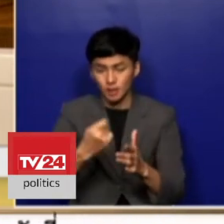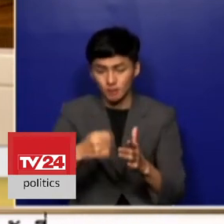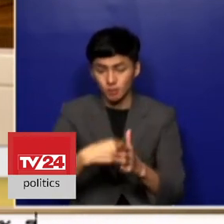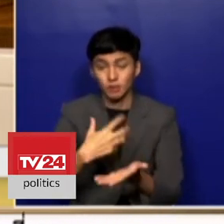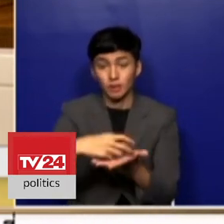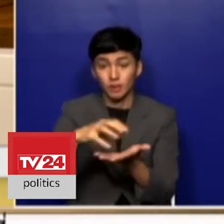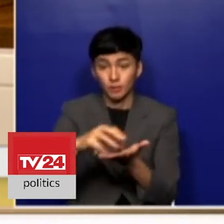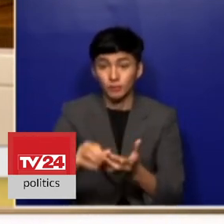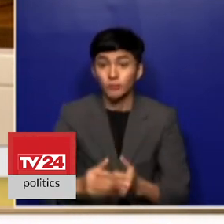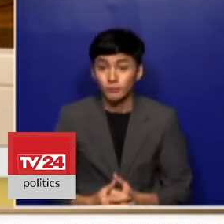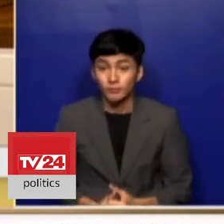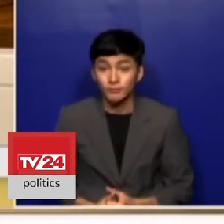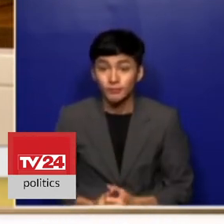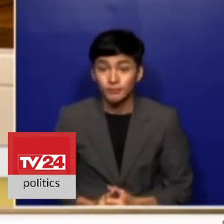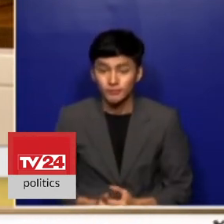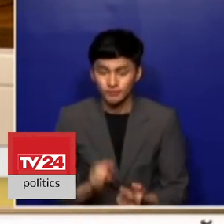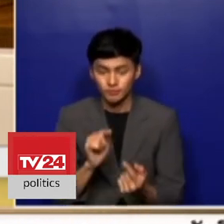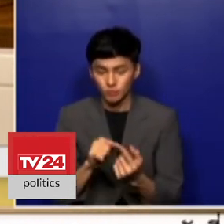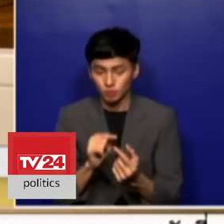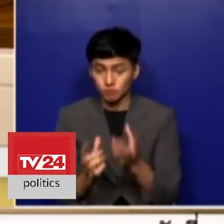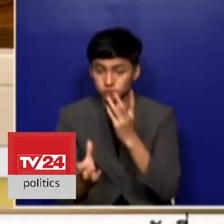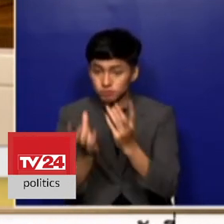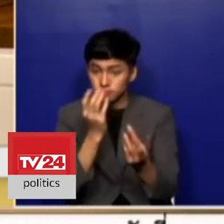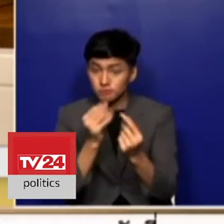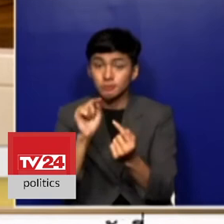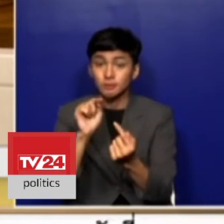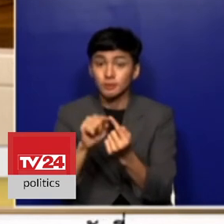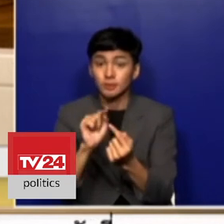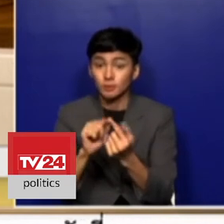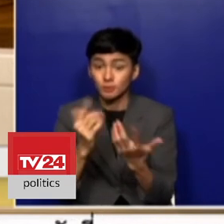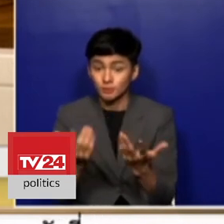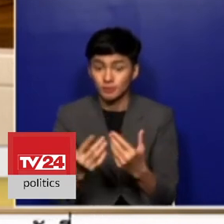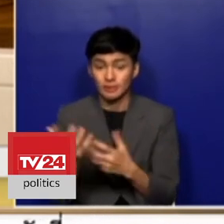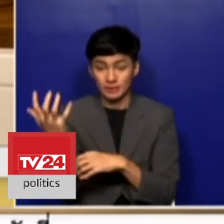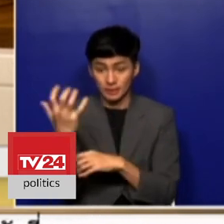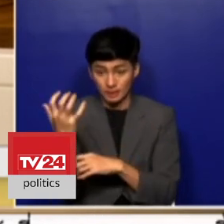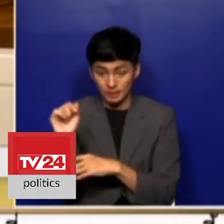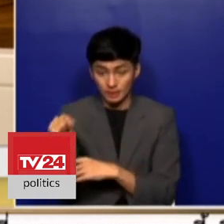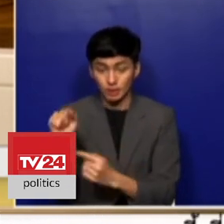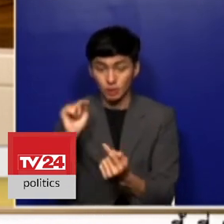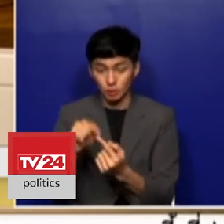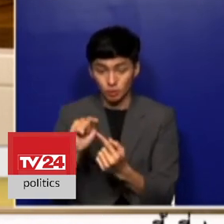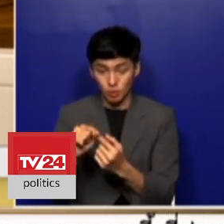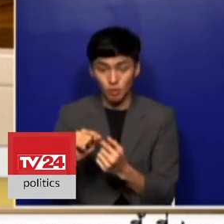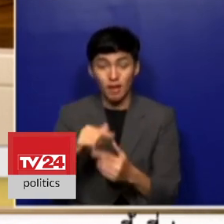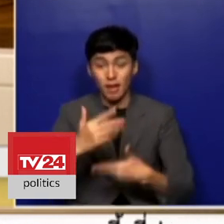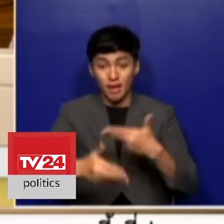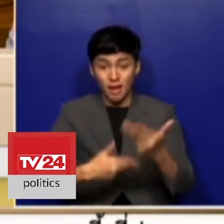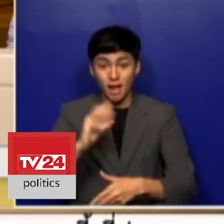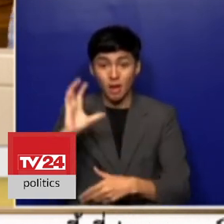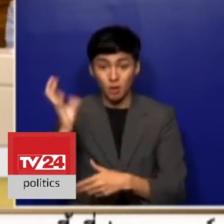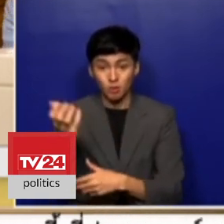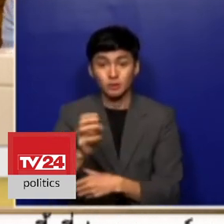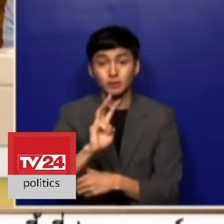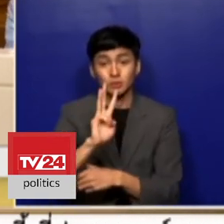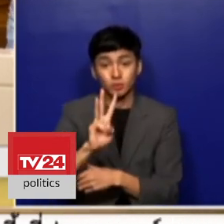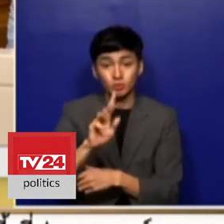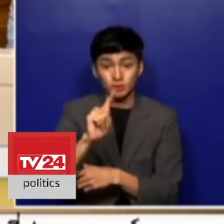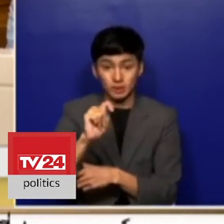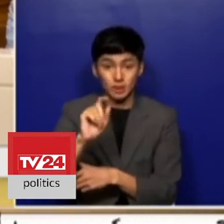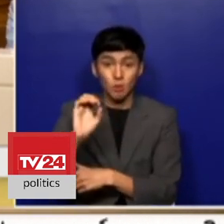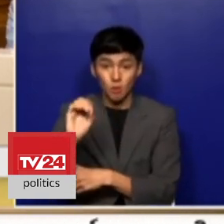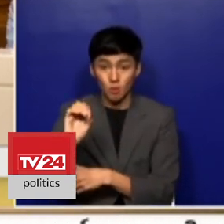นี้จากการศึกษาประเด็นพาณิชย์อิเล็กทรอนิกส์พบว่าองค์การการค้าโลกหรือจะเป็นอยู่ toได้